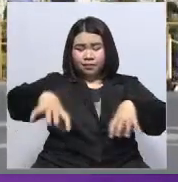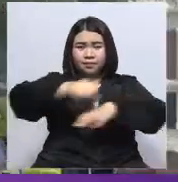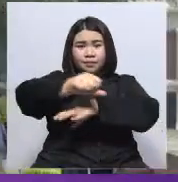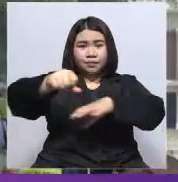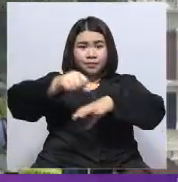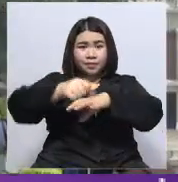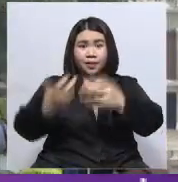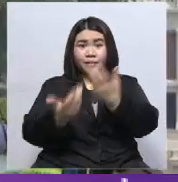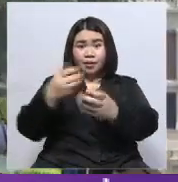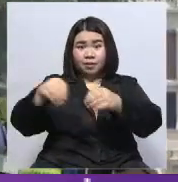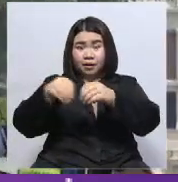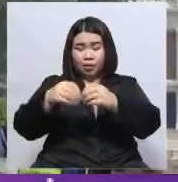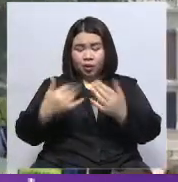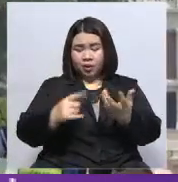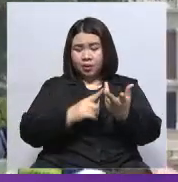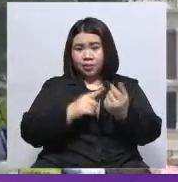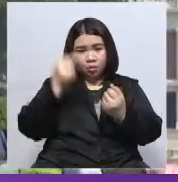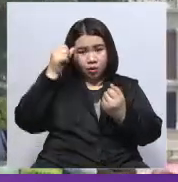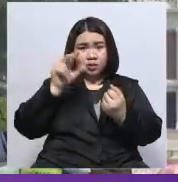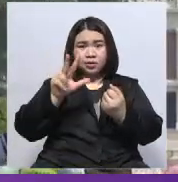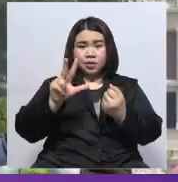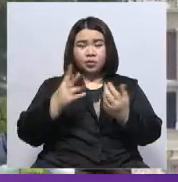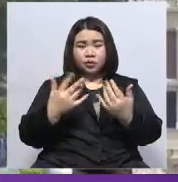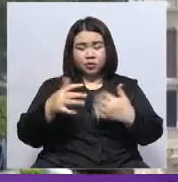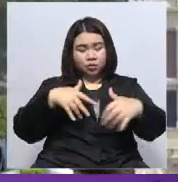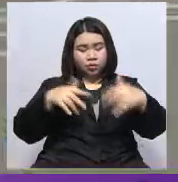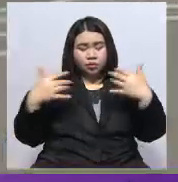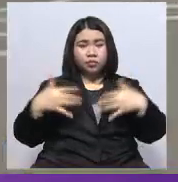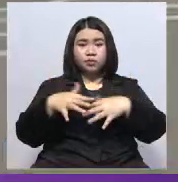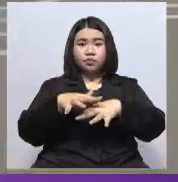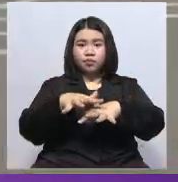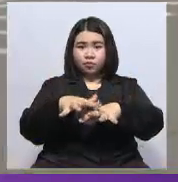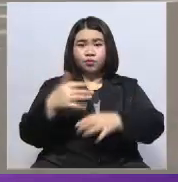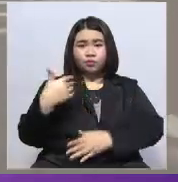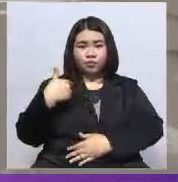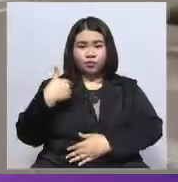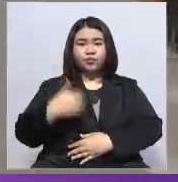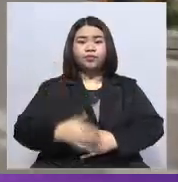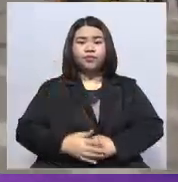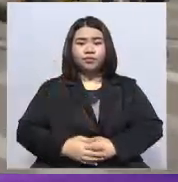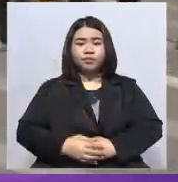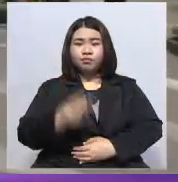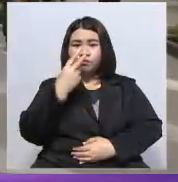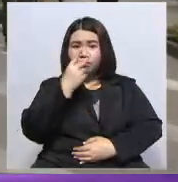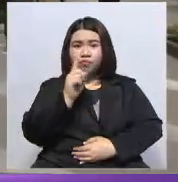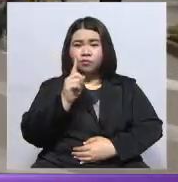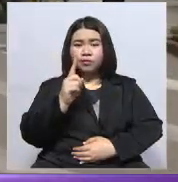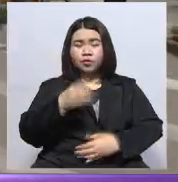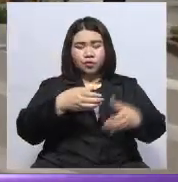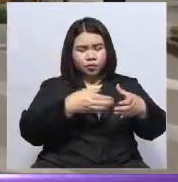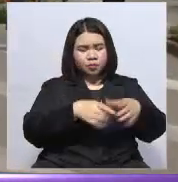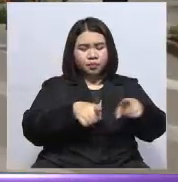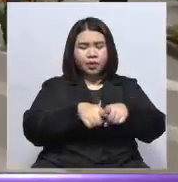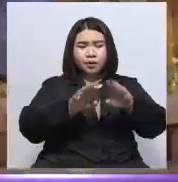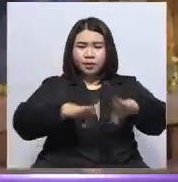ขึ้นเป็นวันที่3ซึ่งประชาชนยังคงหลั่งไหลกันเดินทางมาร่วมงานกันอย่างคึกคักและจะเห็นได้ว่ามีประชาชนทุกกลุ่ม